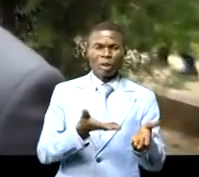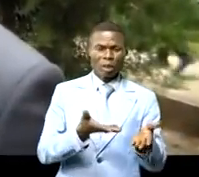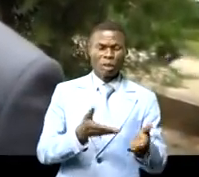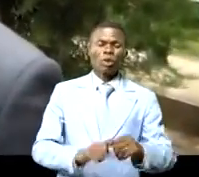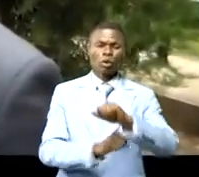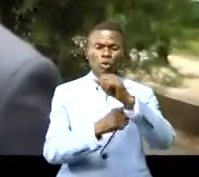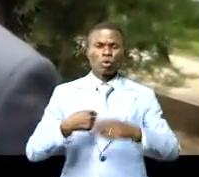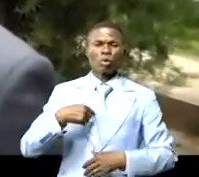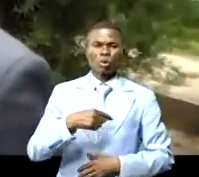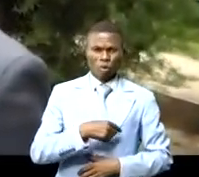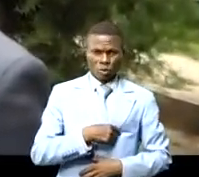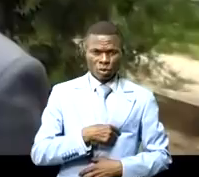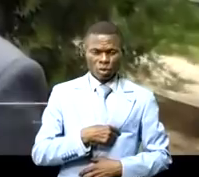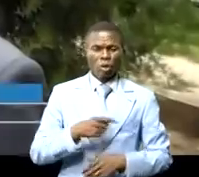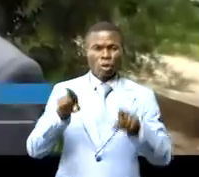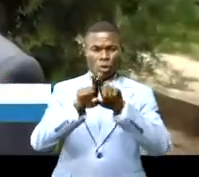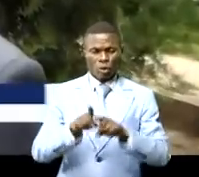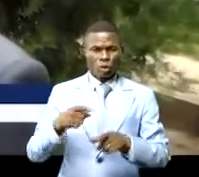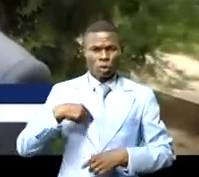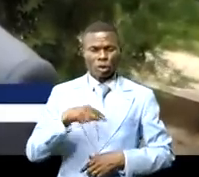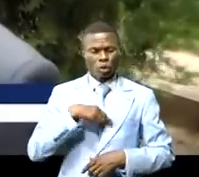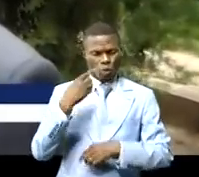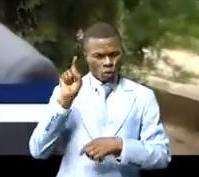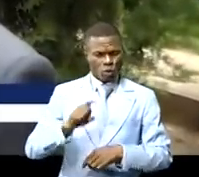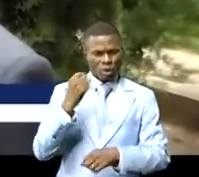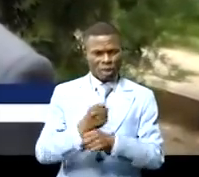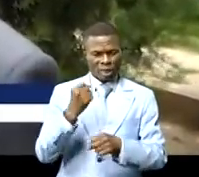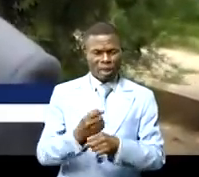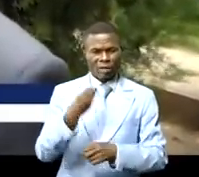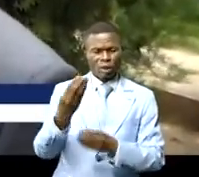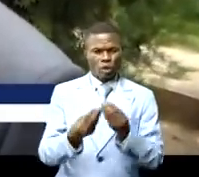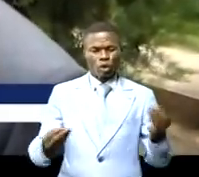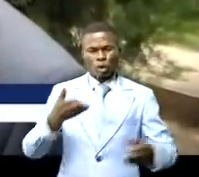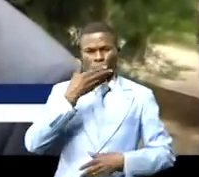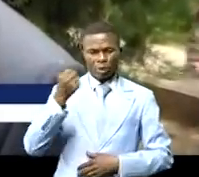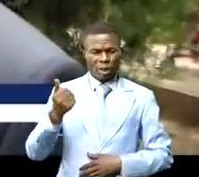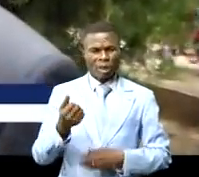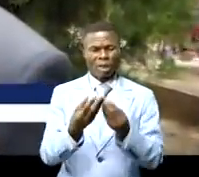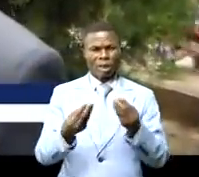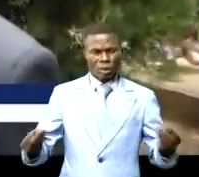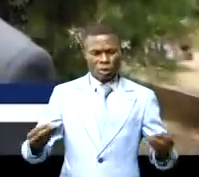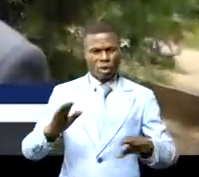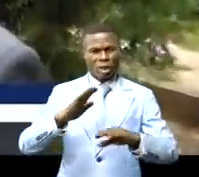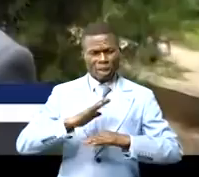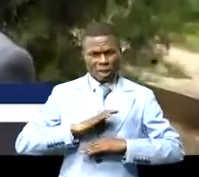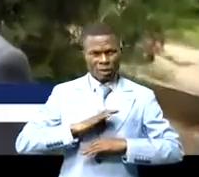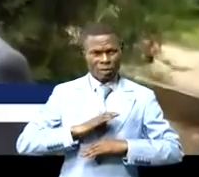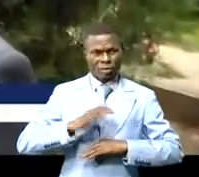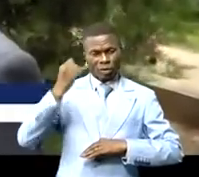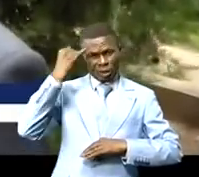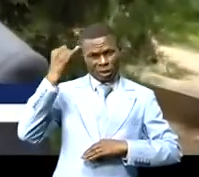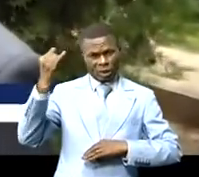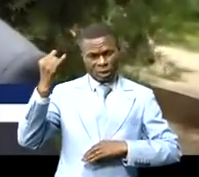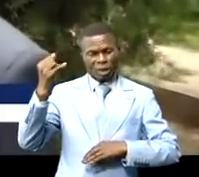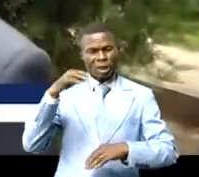soutien, à notre tour, nous devons faire un travail qui porte des résultats qui donnent satisfaction dans le cadre évidemment